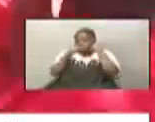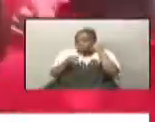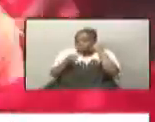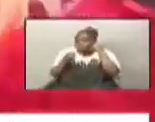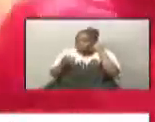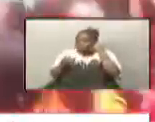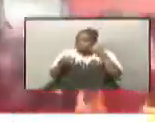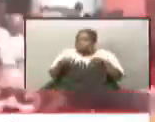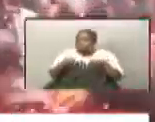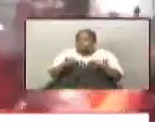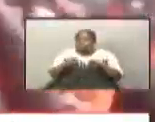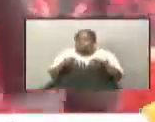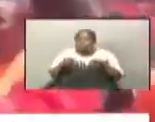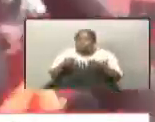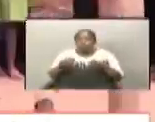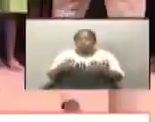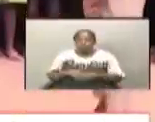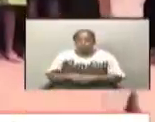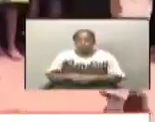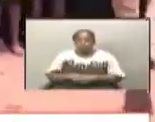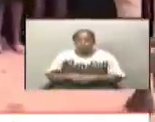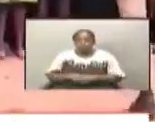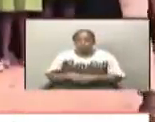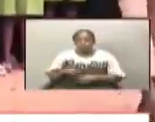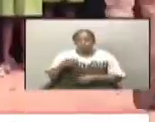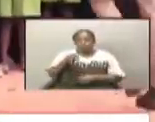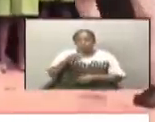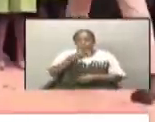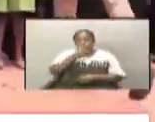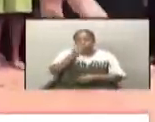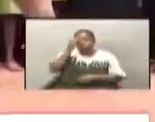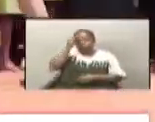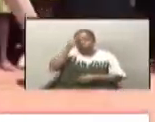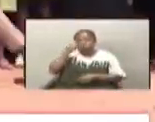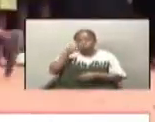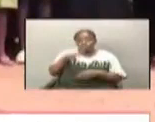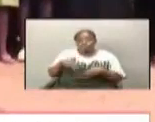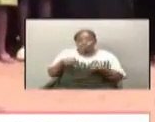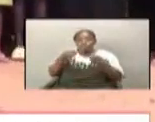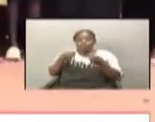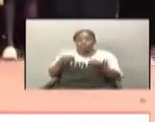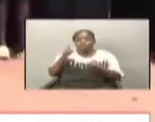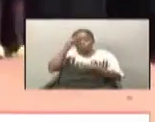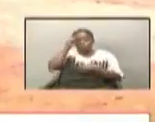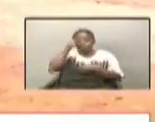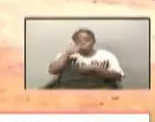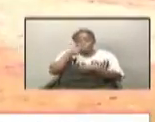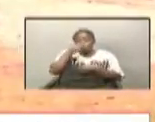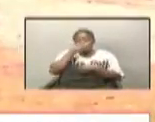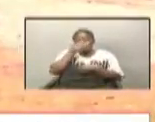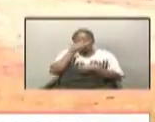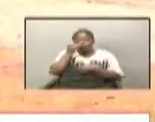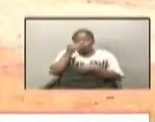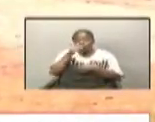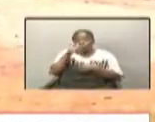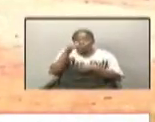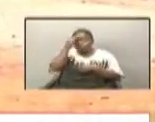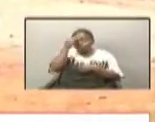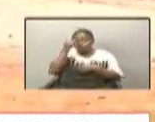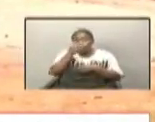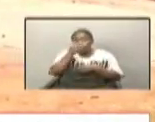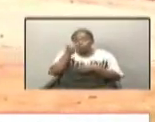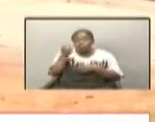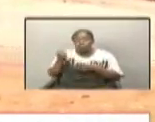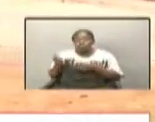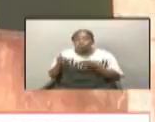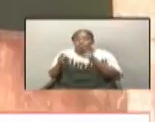essomero liwunya evvumbe. Abayizi abasinze bannaabwe abakwasizza kimeme w'emboze. Abayizi abasinze boogeddeko ne Akadde TV ne